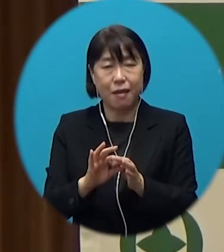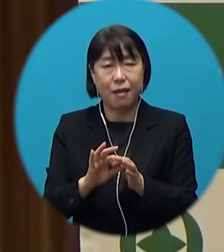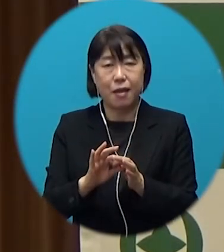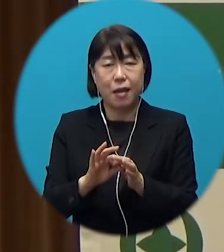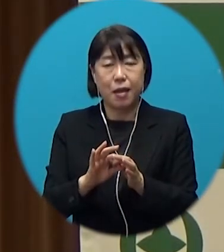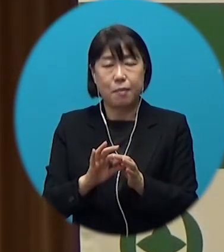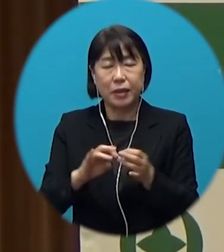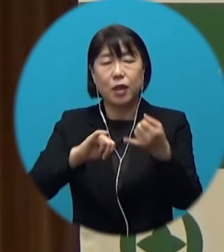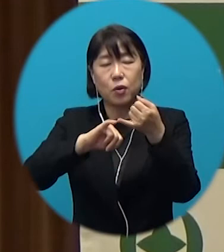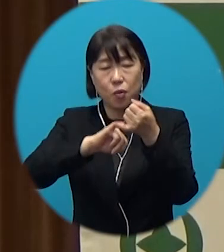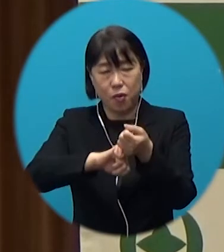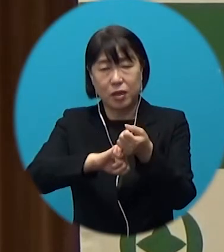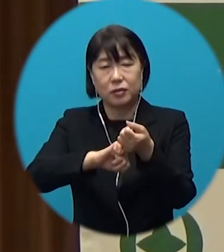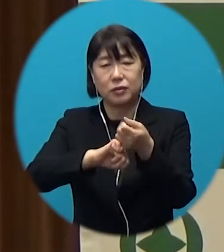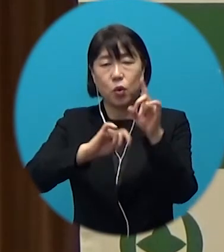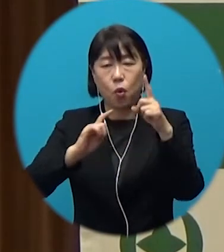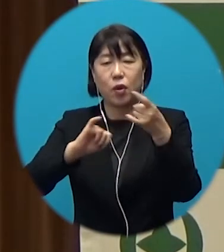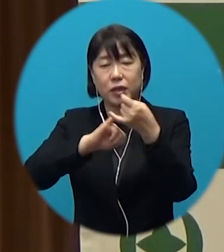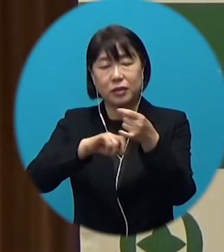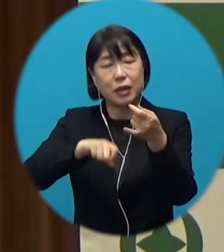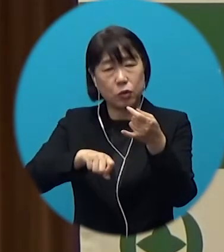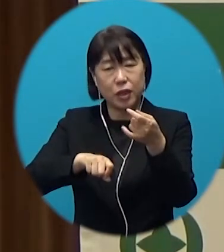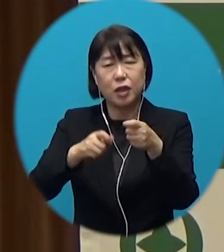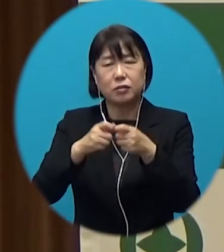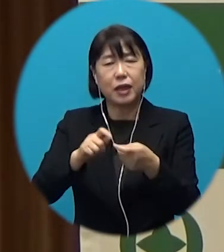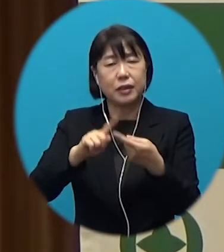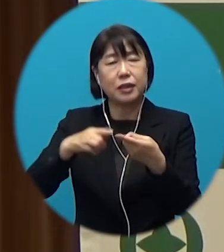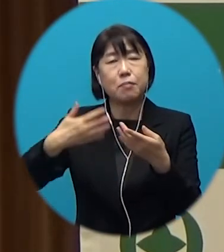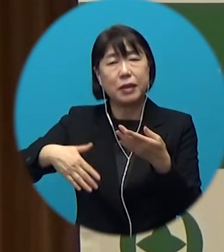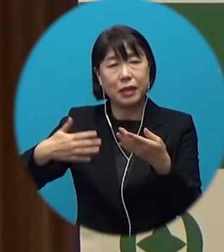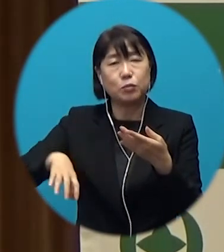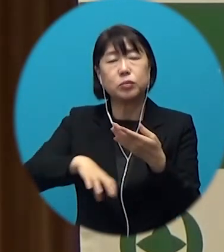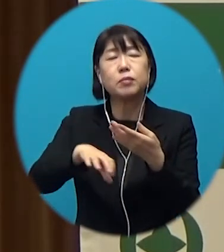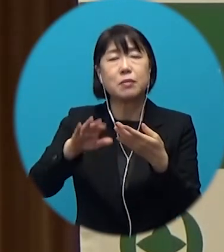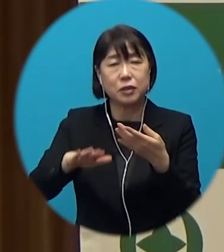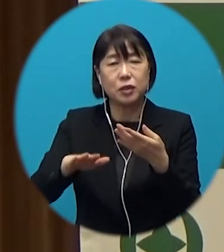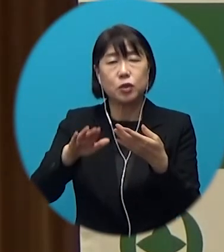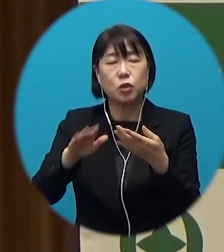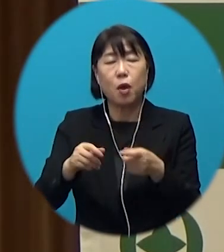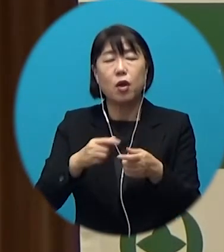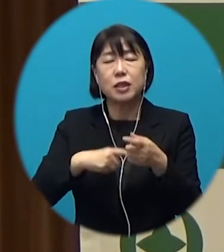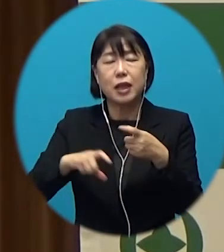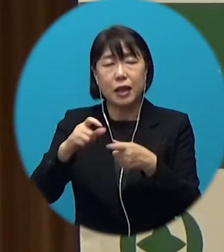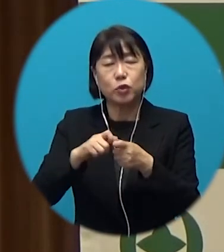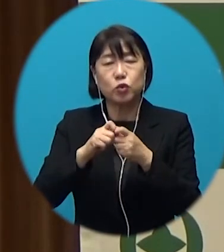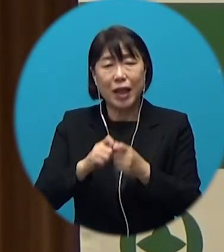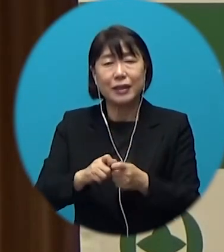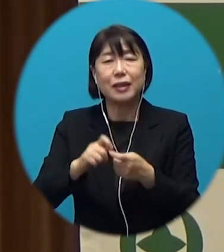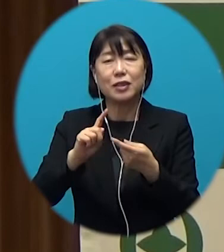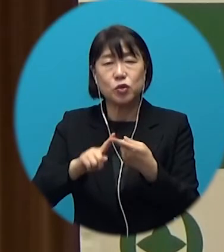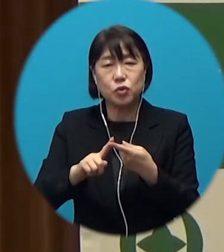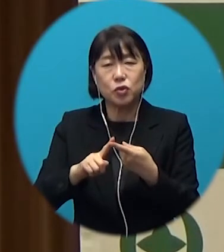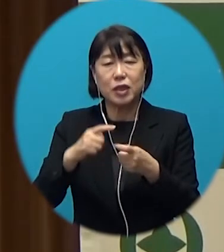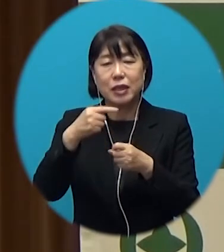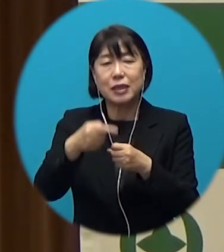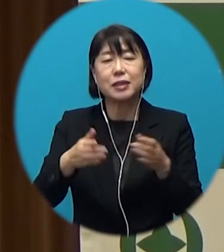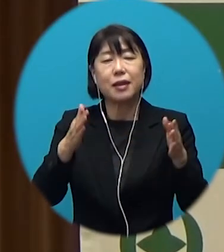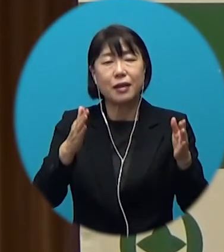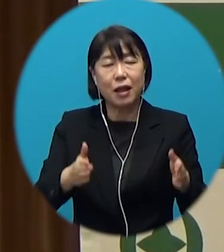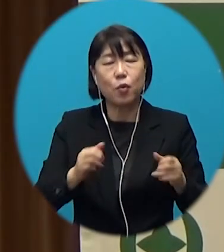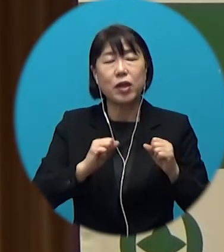会談の事項でですね、具体的なものもありますので、そういったものを具体化する一年にもしていきたいなというふうに思っております